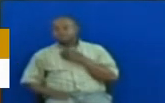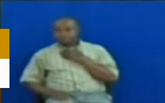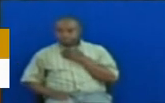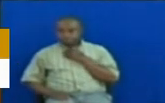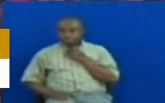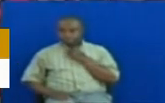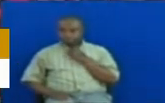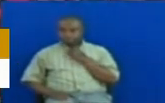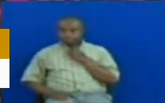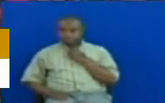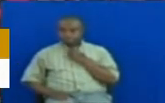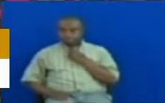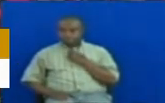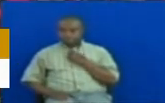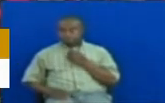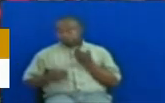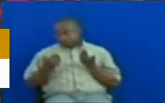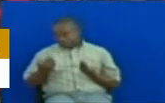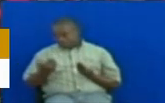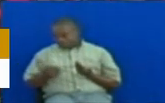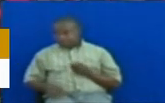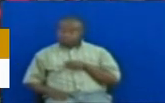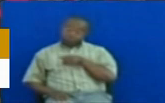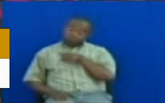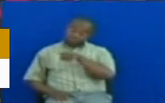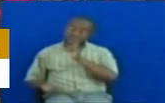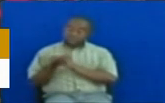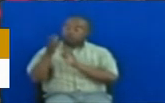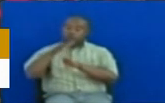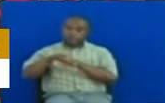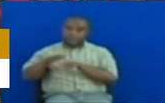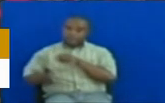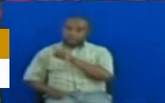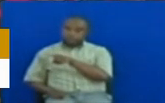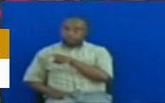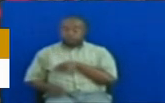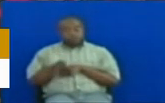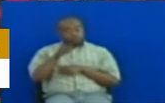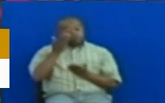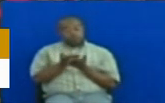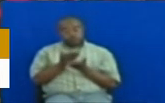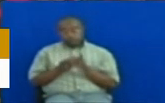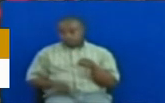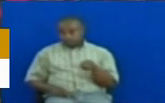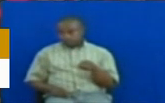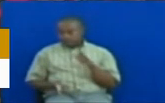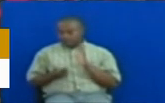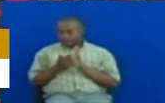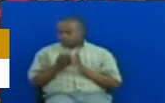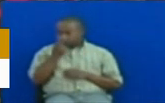Mheshimiwa mwenyekiti, kama ulivyoainisha kwamba huu mswada